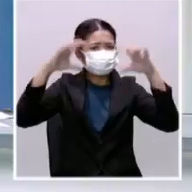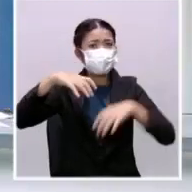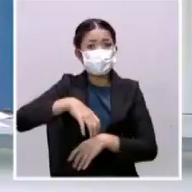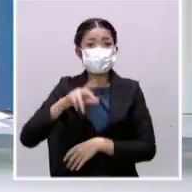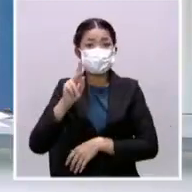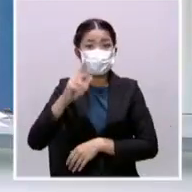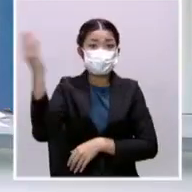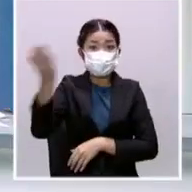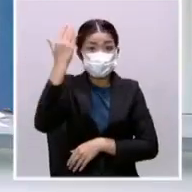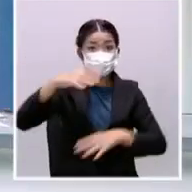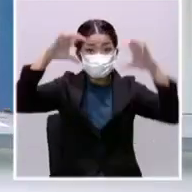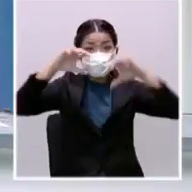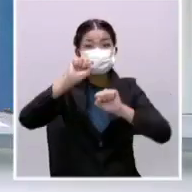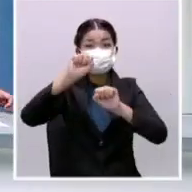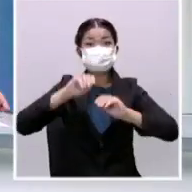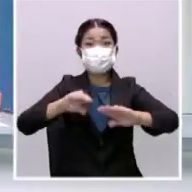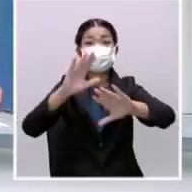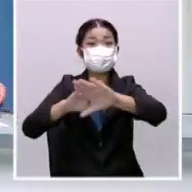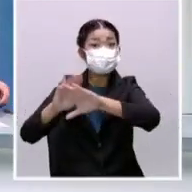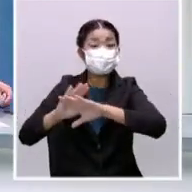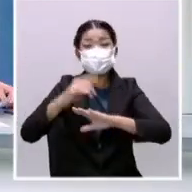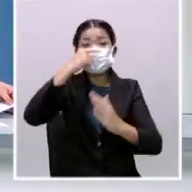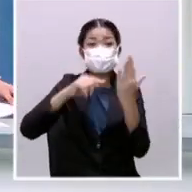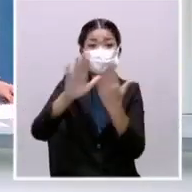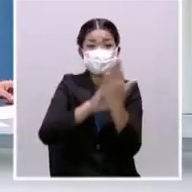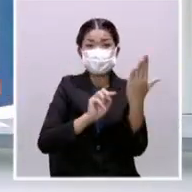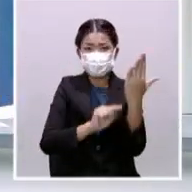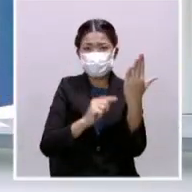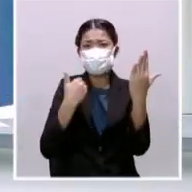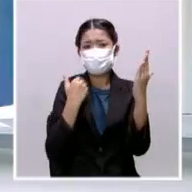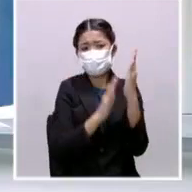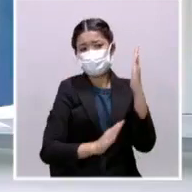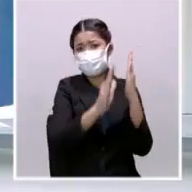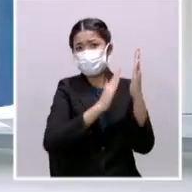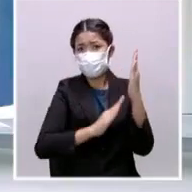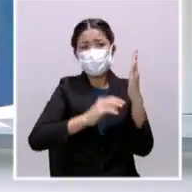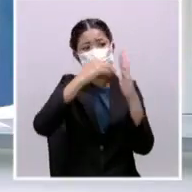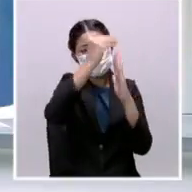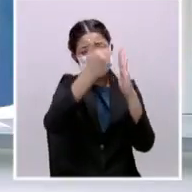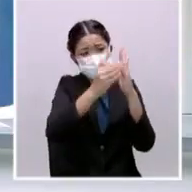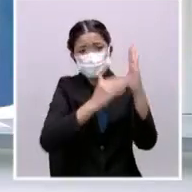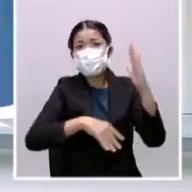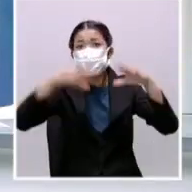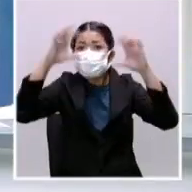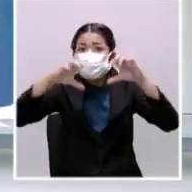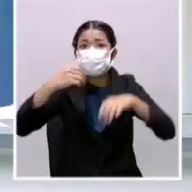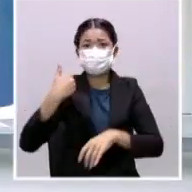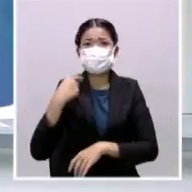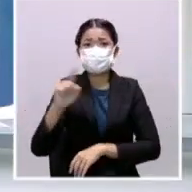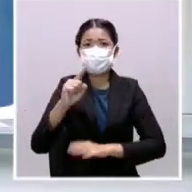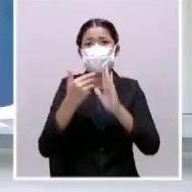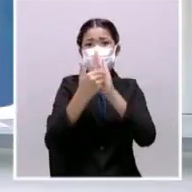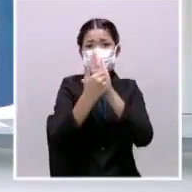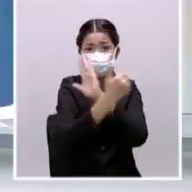กรมอุตุนิยมวิทยาก็เตือนแล้วนะครับว่าช่วงนี้เนี่ยประเทศไทยจะมีฝนตกทุกภาคเลยนะครับหนักสุดเนี่ยก็จะเป็นภา